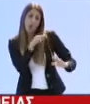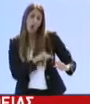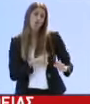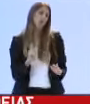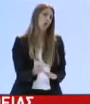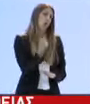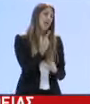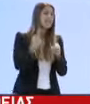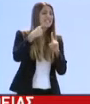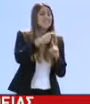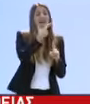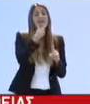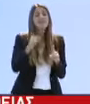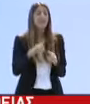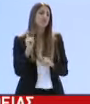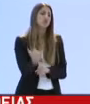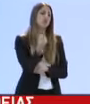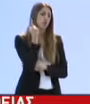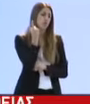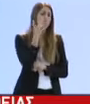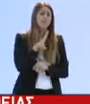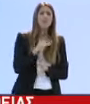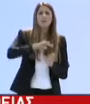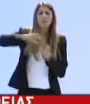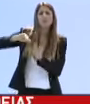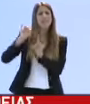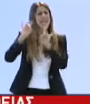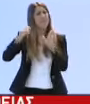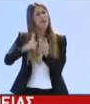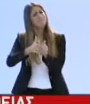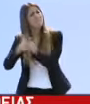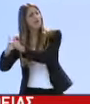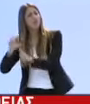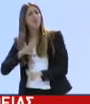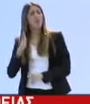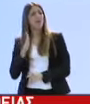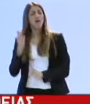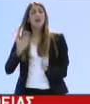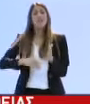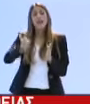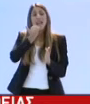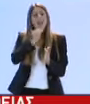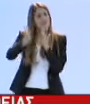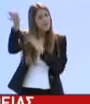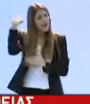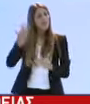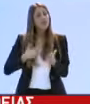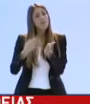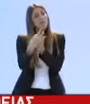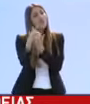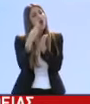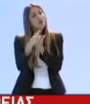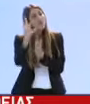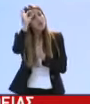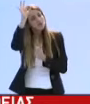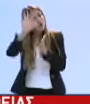αλλά δίνουν ευκαιρίες σε όλους, που δεν θα αφήνουν κανένα πίσω, που διορθώνουν τα λάθη του παρελθόντος, κοιτούν μπροστά